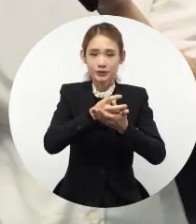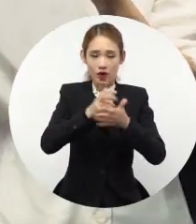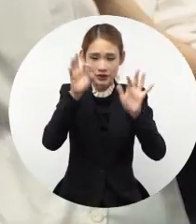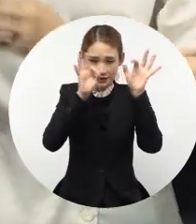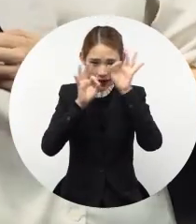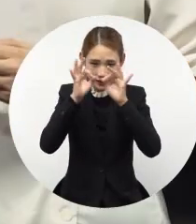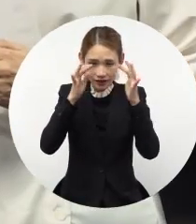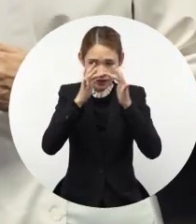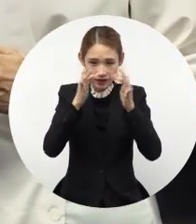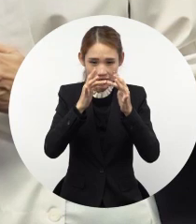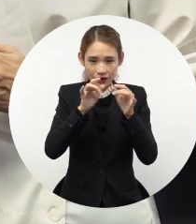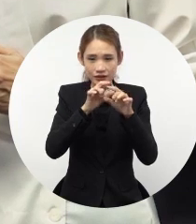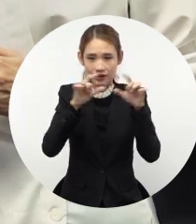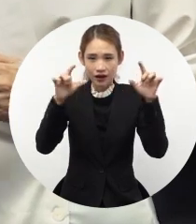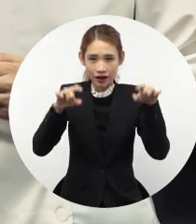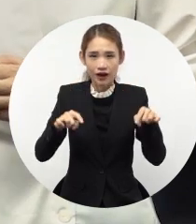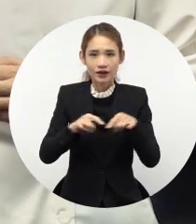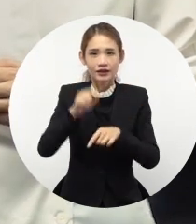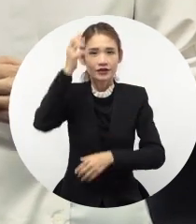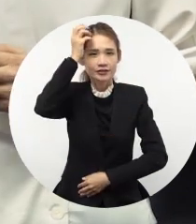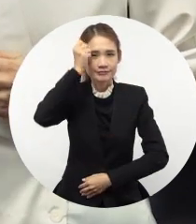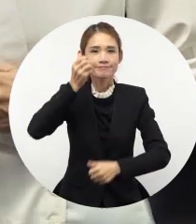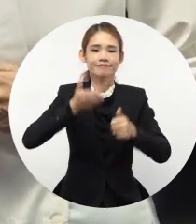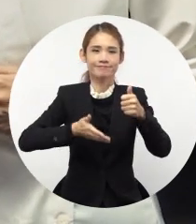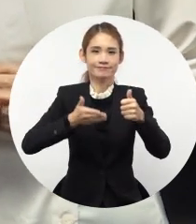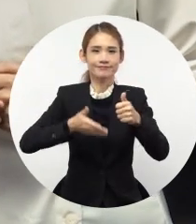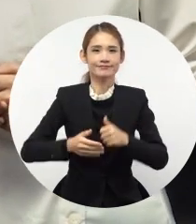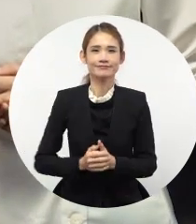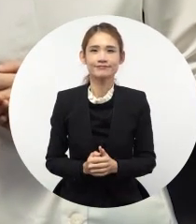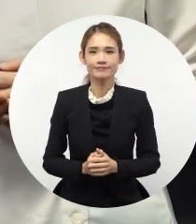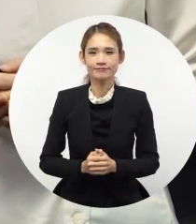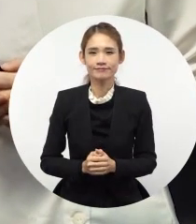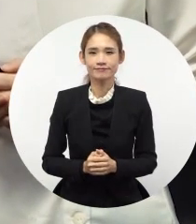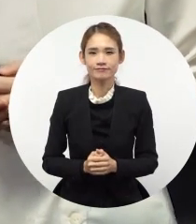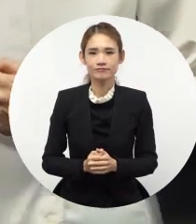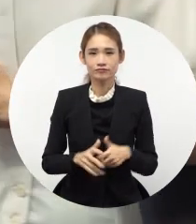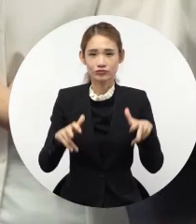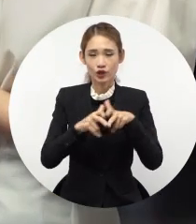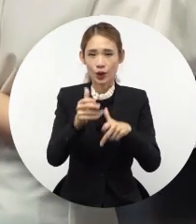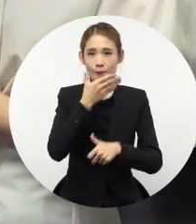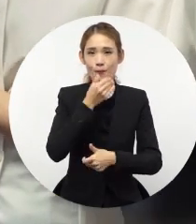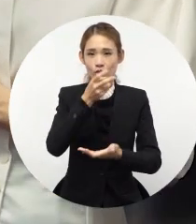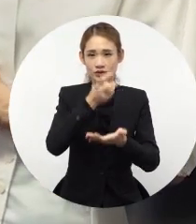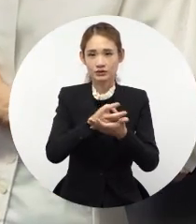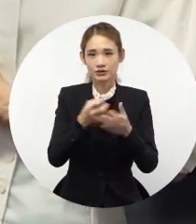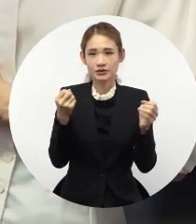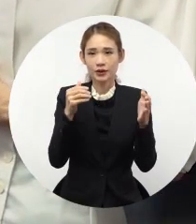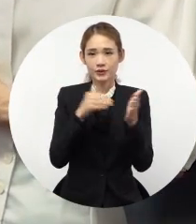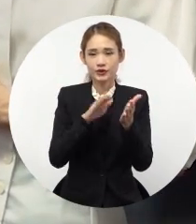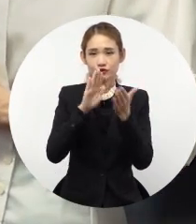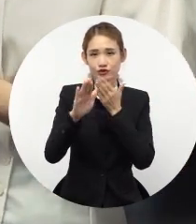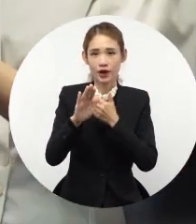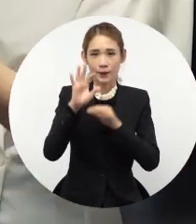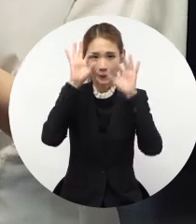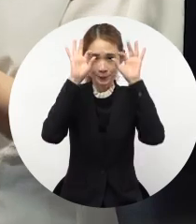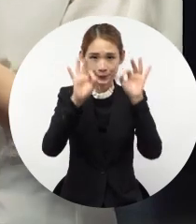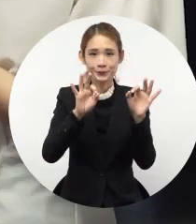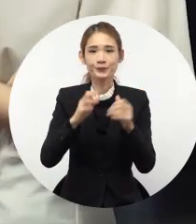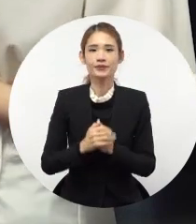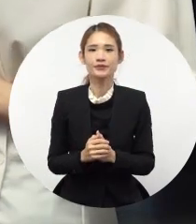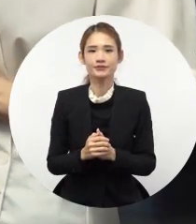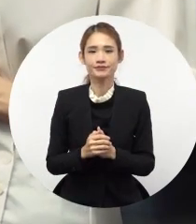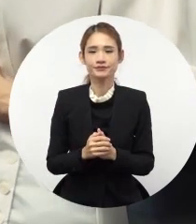복지법을 찾아서 검색해 보시면 된다 정도는 기억해 주시면 좋을 것 같습니다. 장애인 복지법 잠시 후에 다시